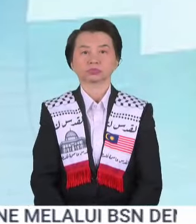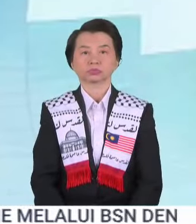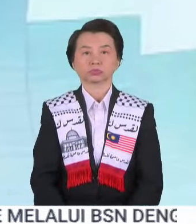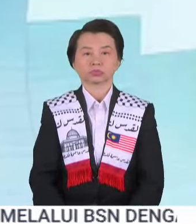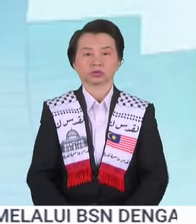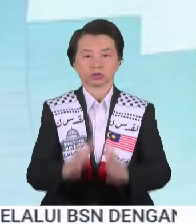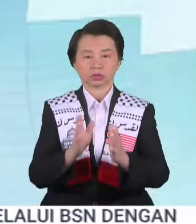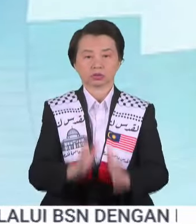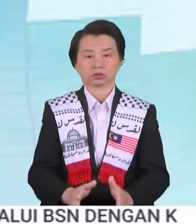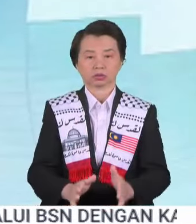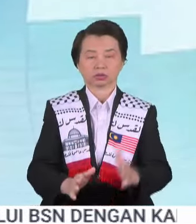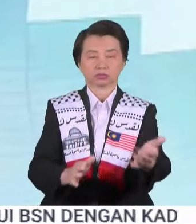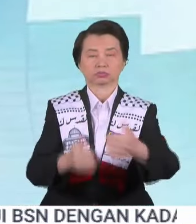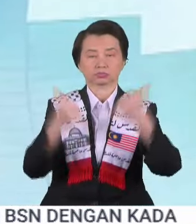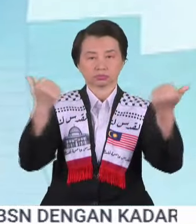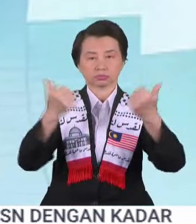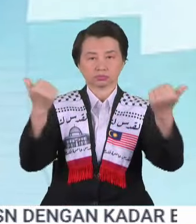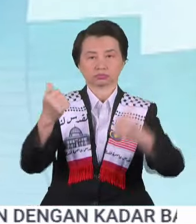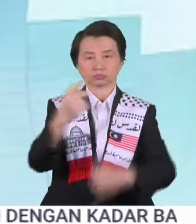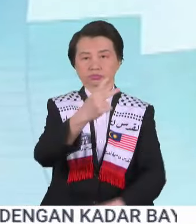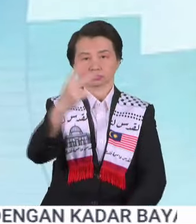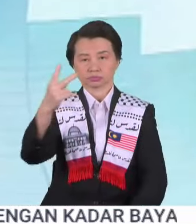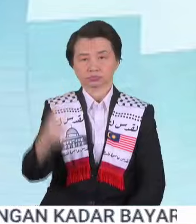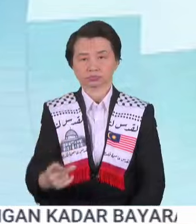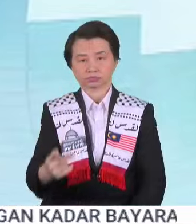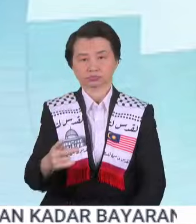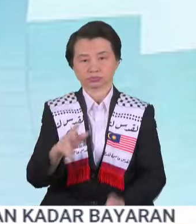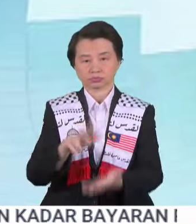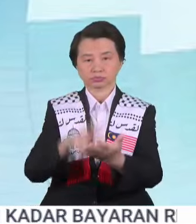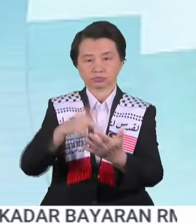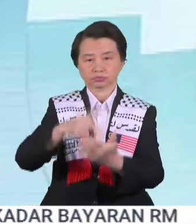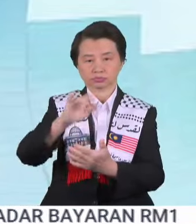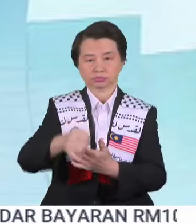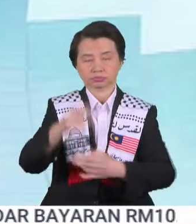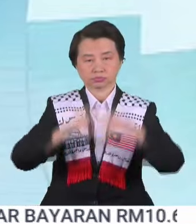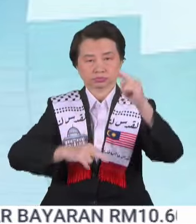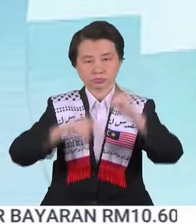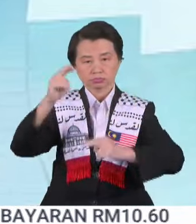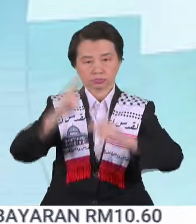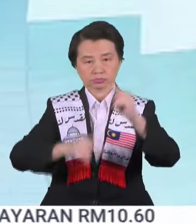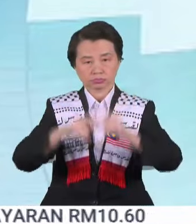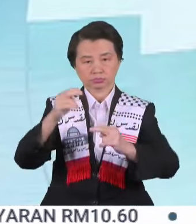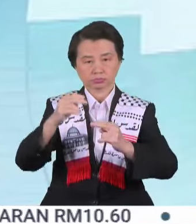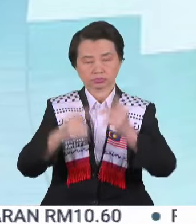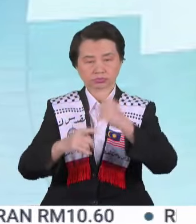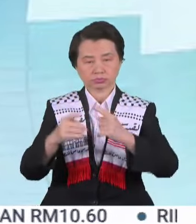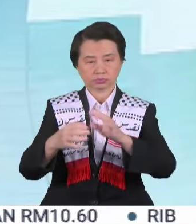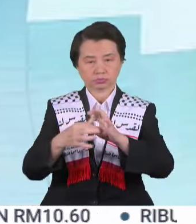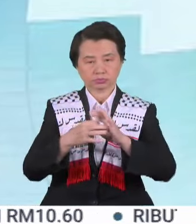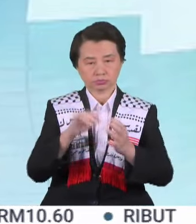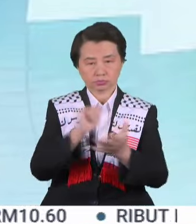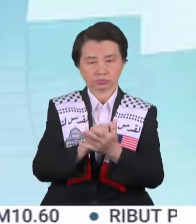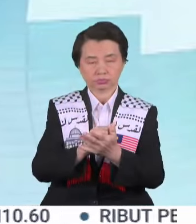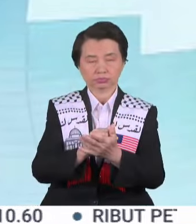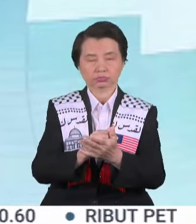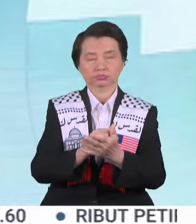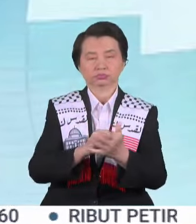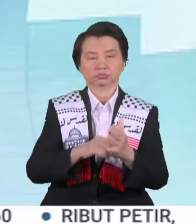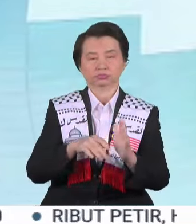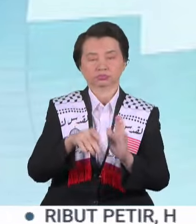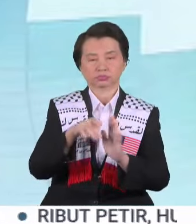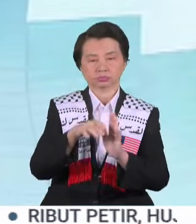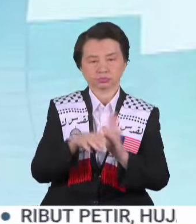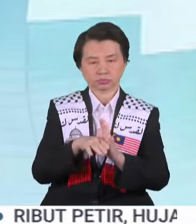Rumah terbuka Aidilfitri sekitar Kuching selain status projek pembinaan pusat maklumat pelawat miri antara pengisian dari Bumi